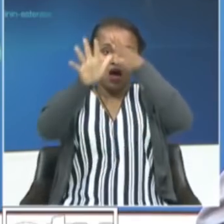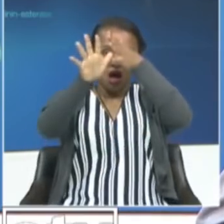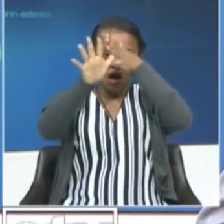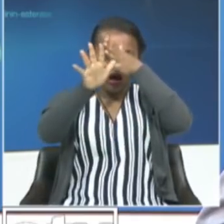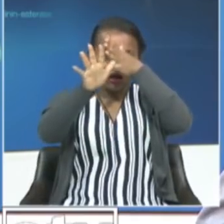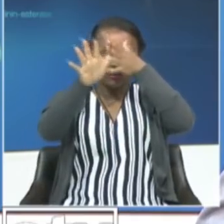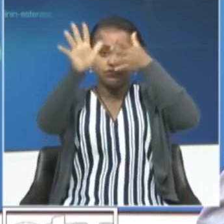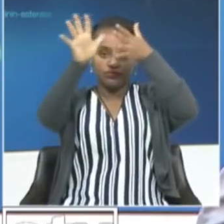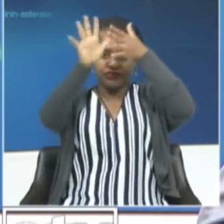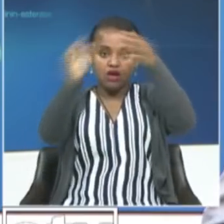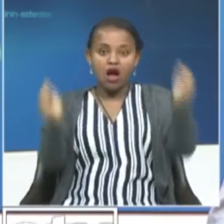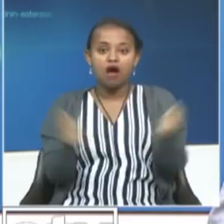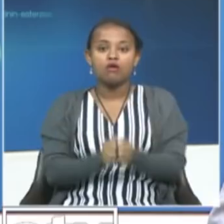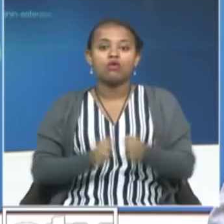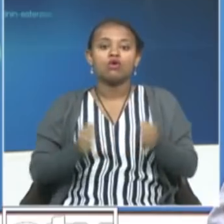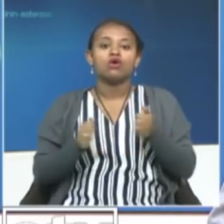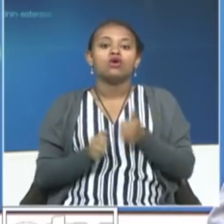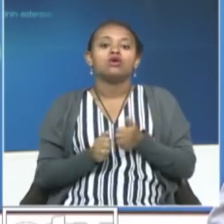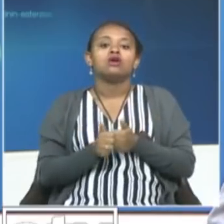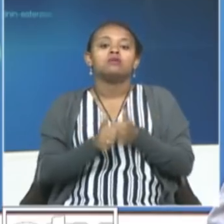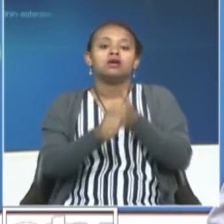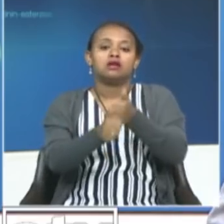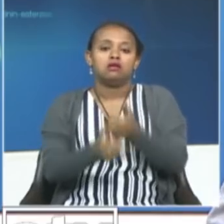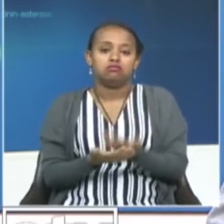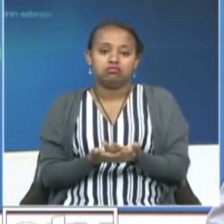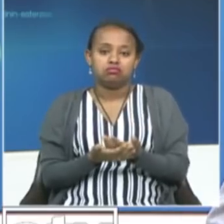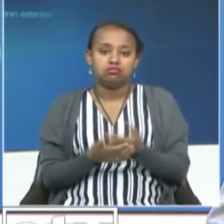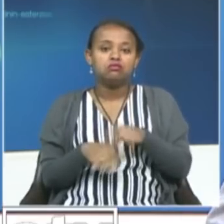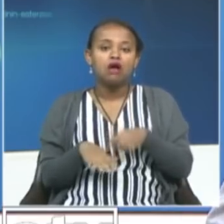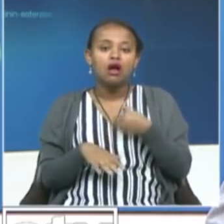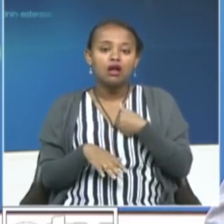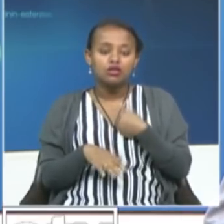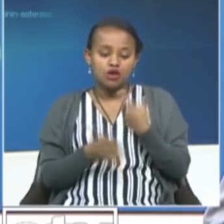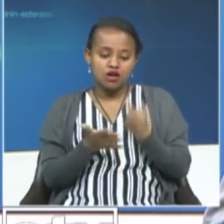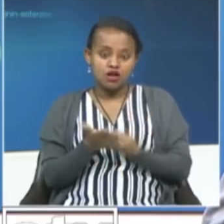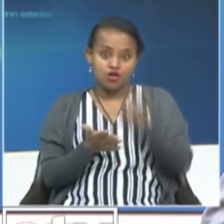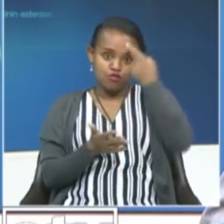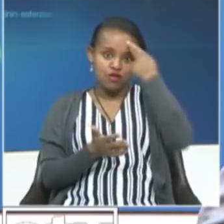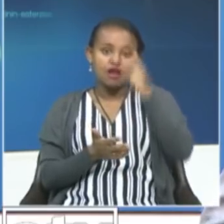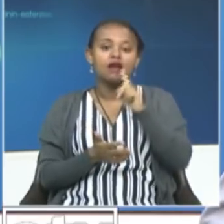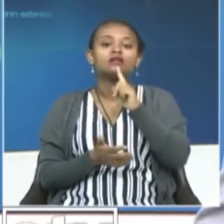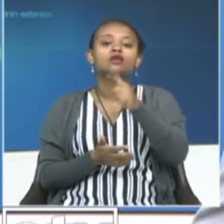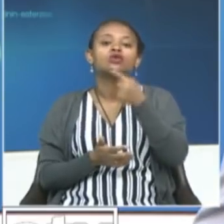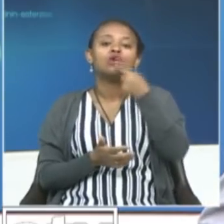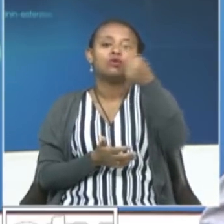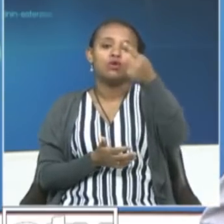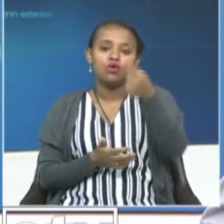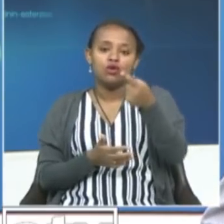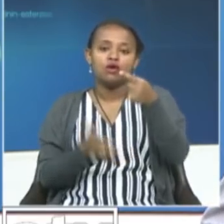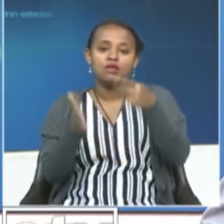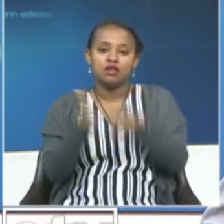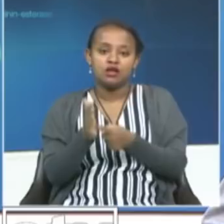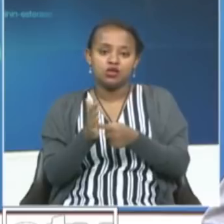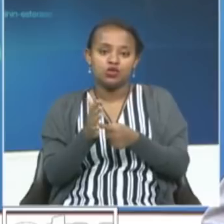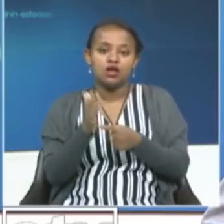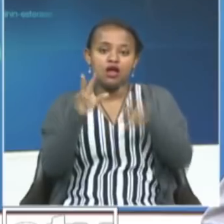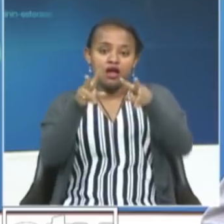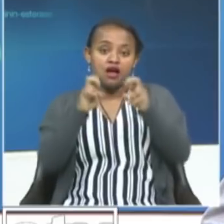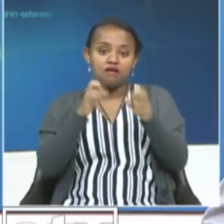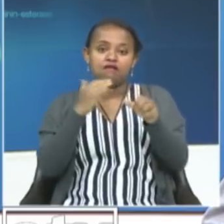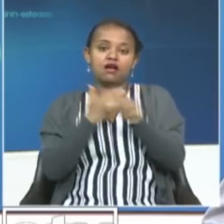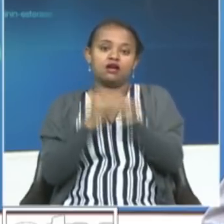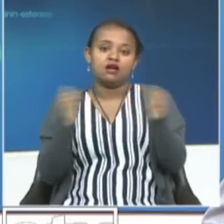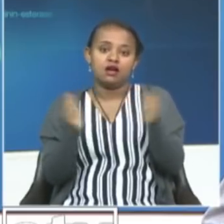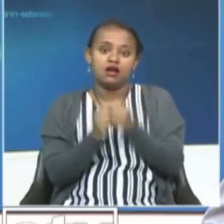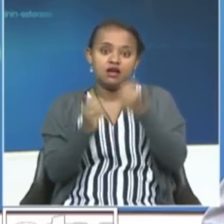ጋር አንድ ላይ የማሳለፍ ባህል አላቸው። እንግዲህ አንደኛው ፋክተር ነው ወይ ምክንያት ነው ተብሎ ከሚጠቀሱት የከፋ አደጋ የደረሰበት